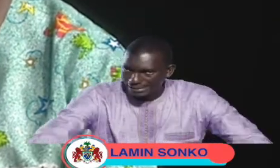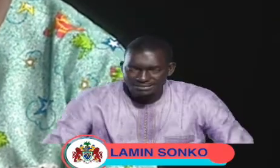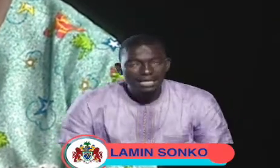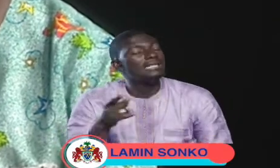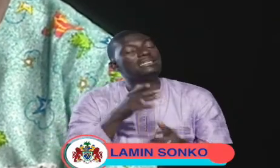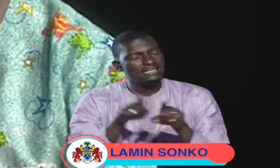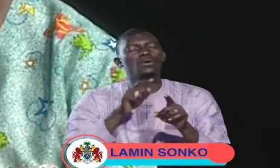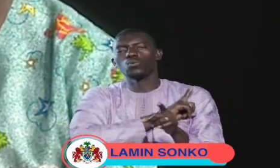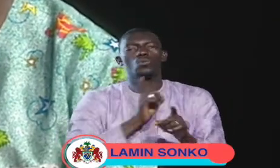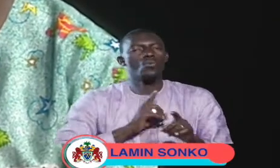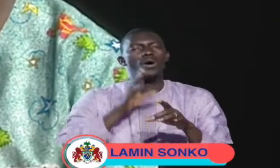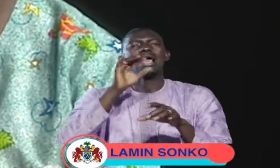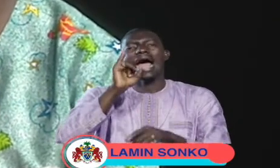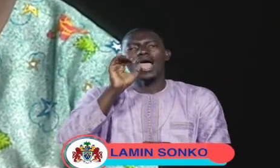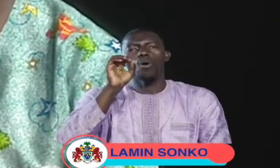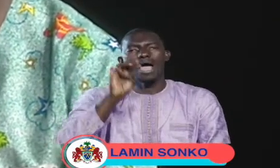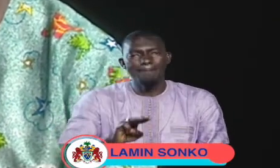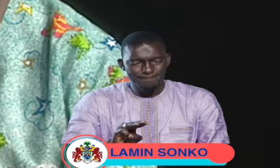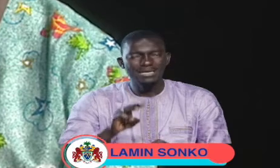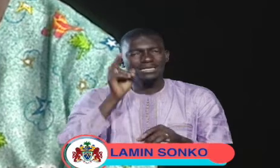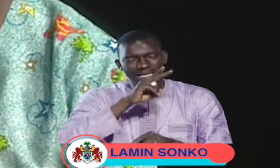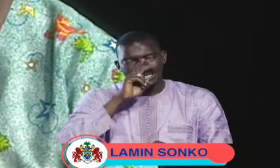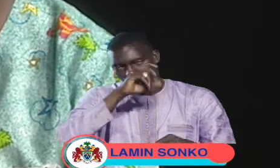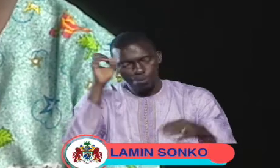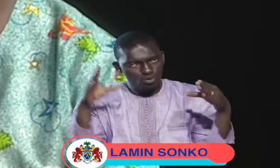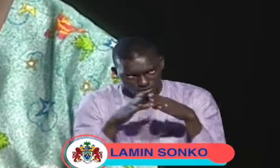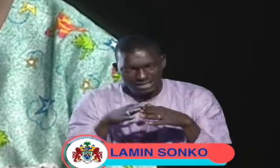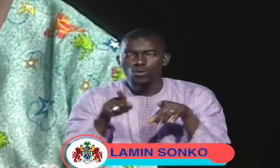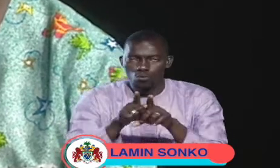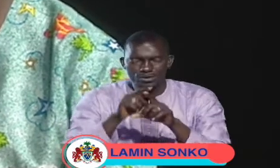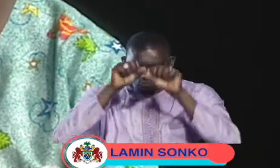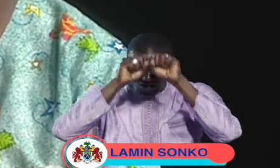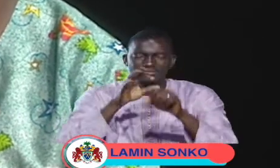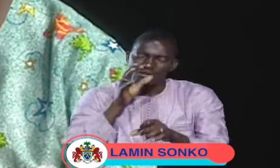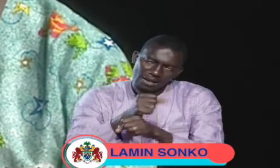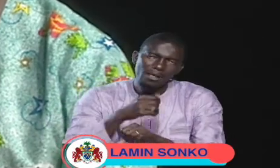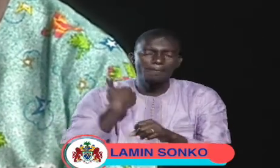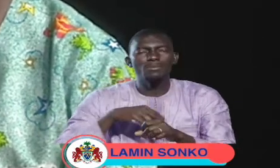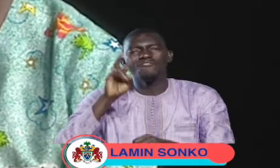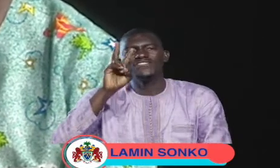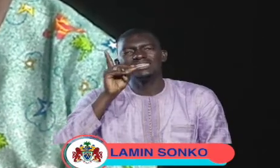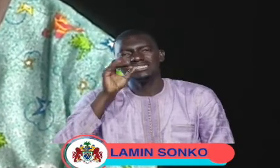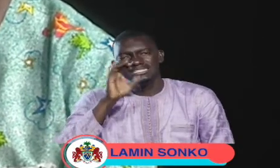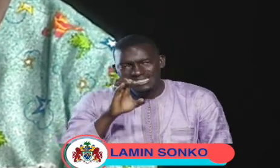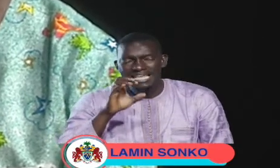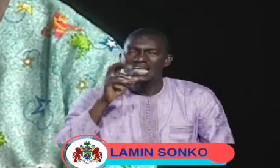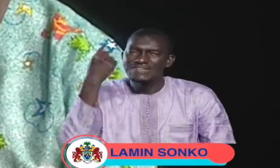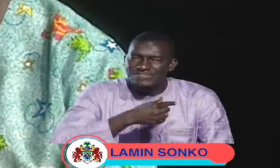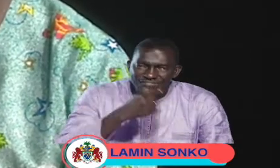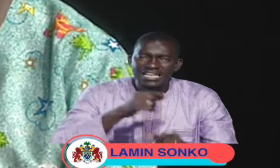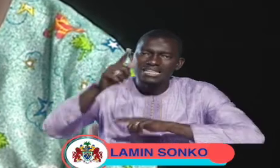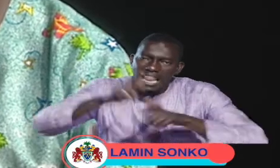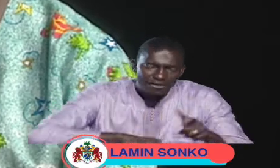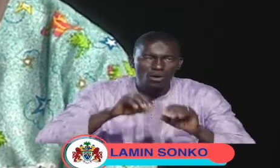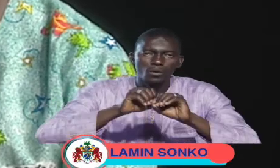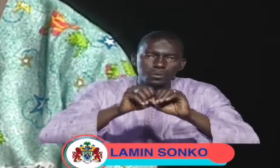du nyokane pour ka je ko VDC wala alkalol mol se kibaro nyandile la e fana sa janjande sa tel kon so